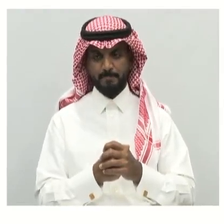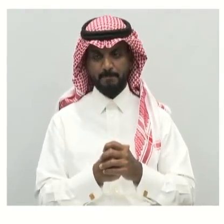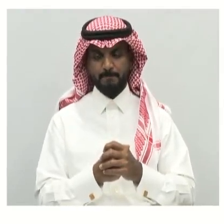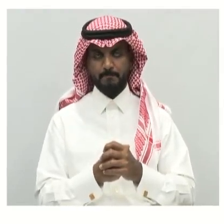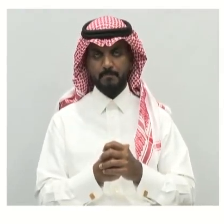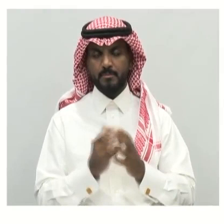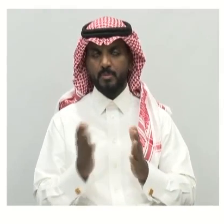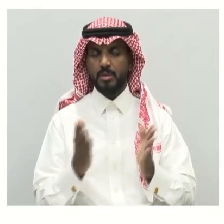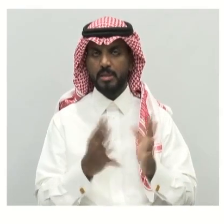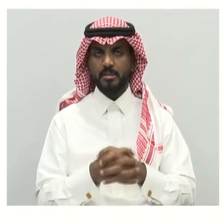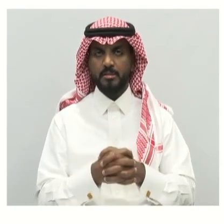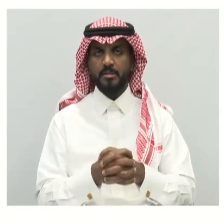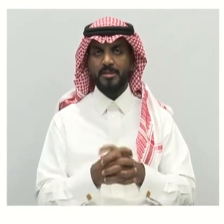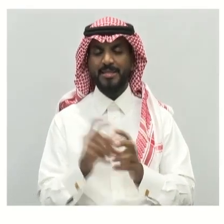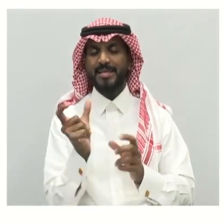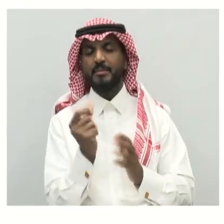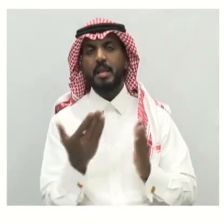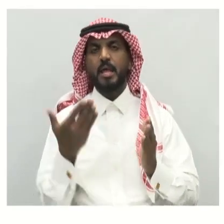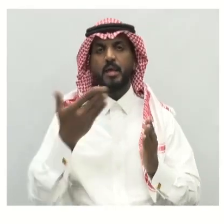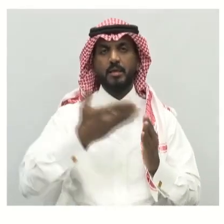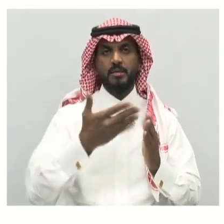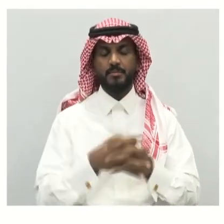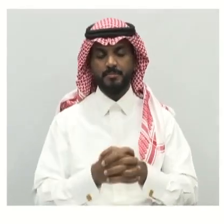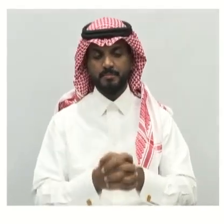وايضا الكلمه الاخيره